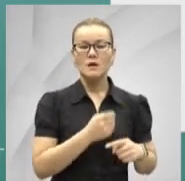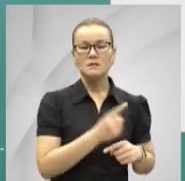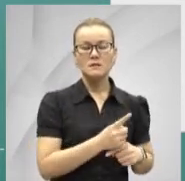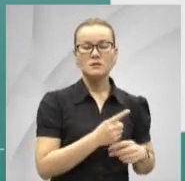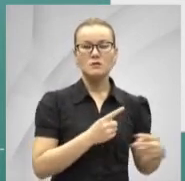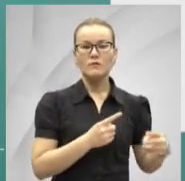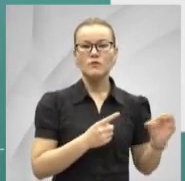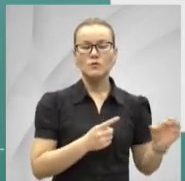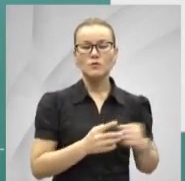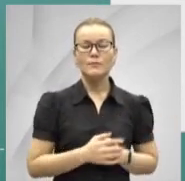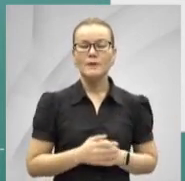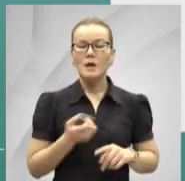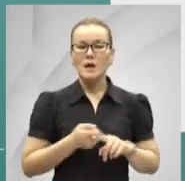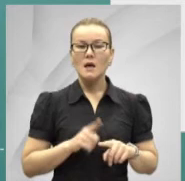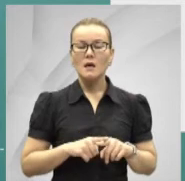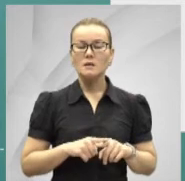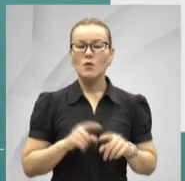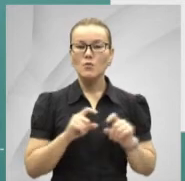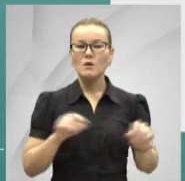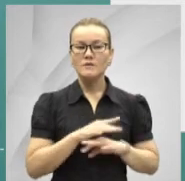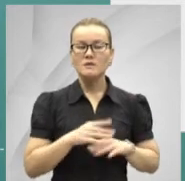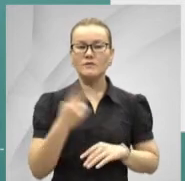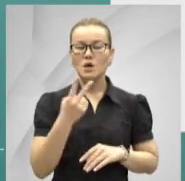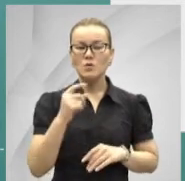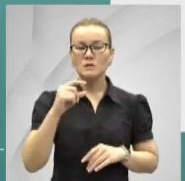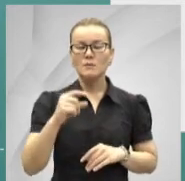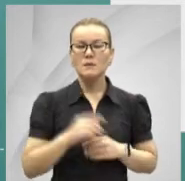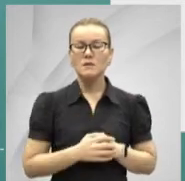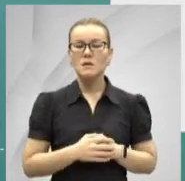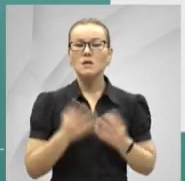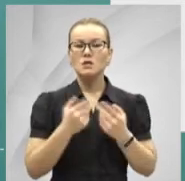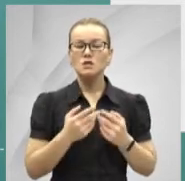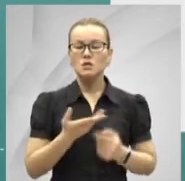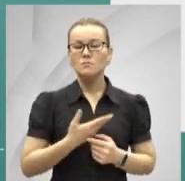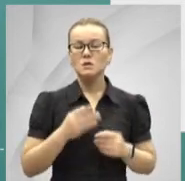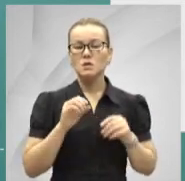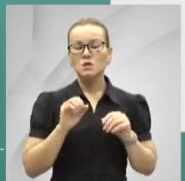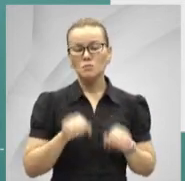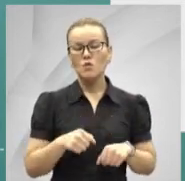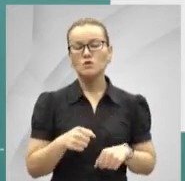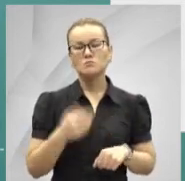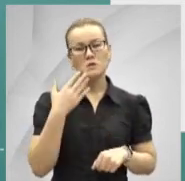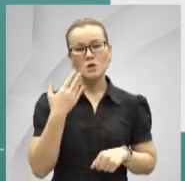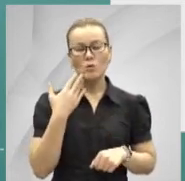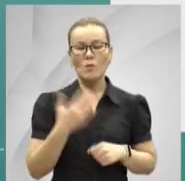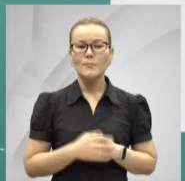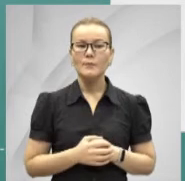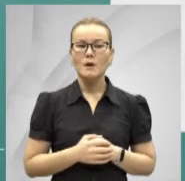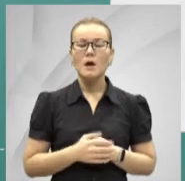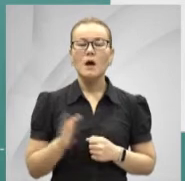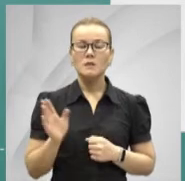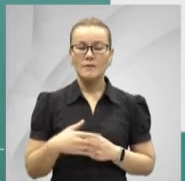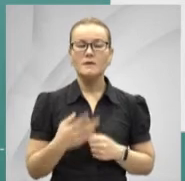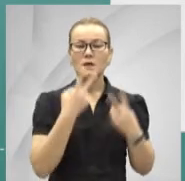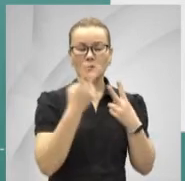нулю. Это уравнение второй степени, и решить его мы сможем достаточно легко. Давайте